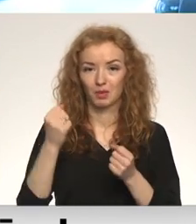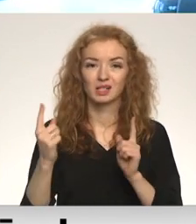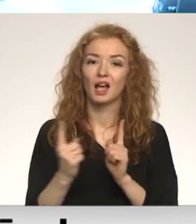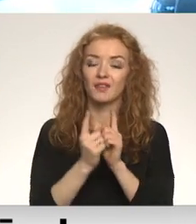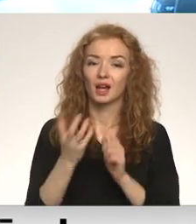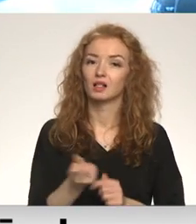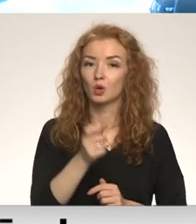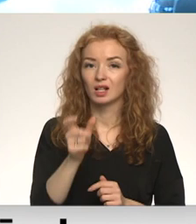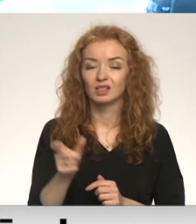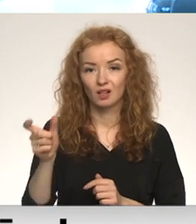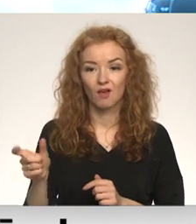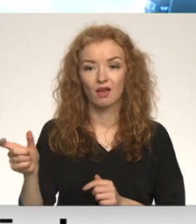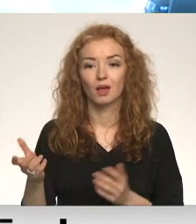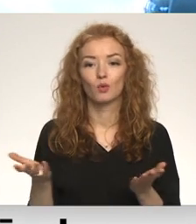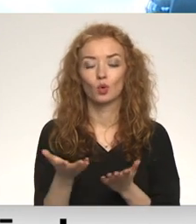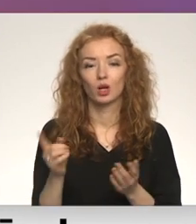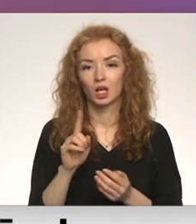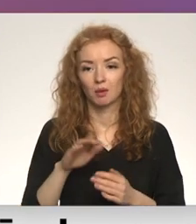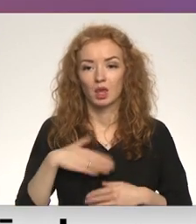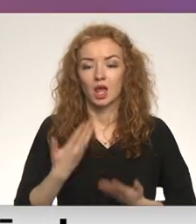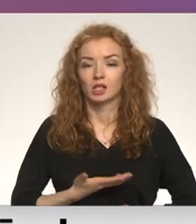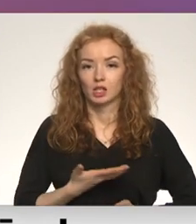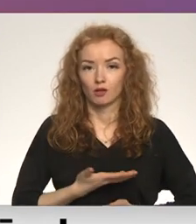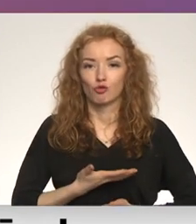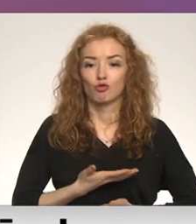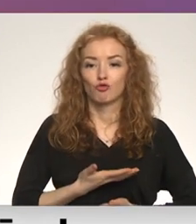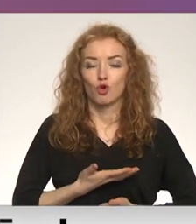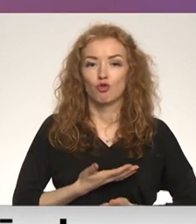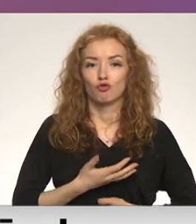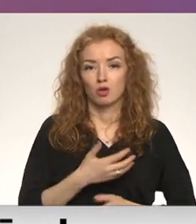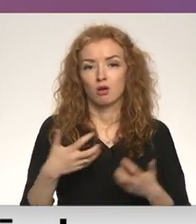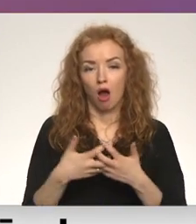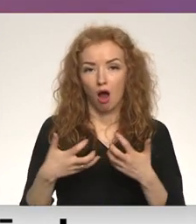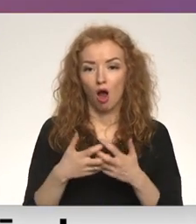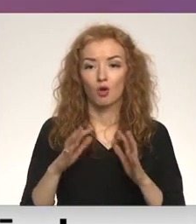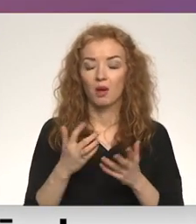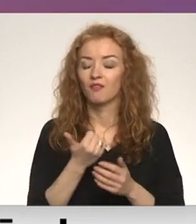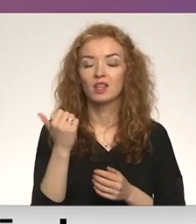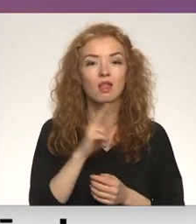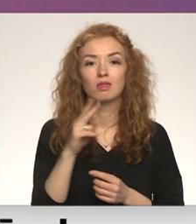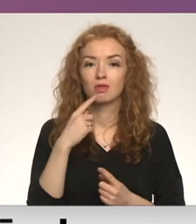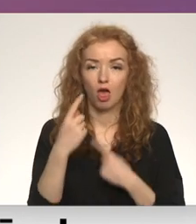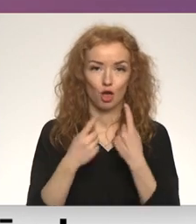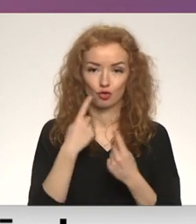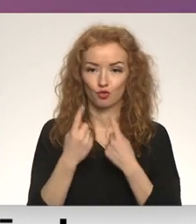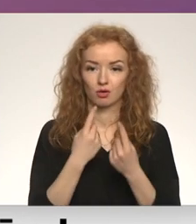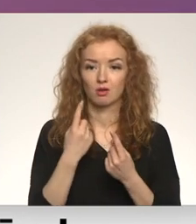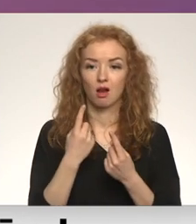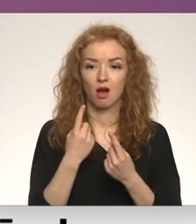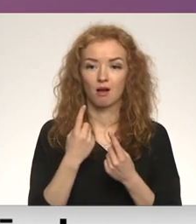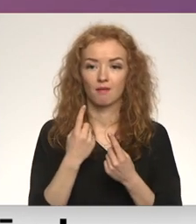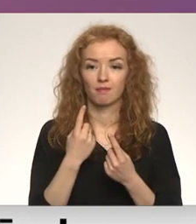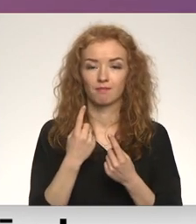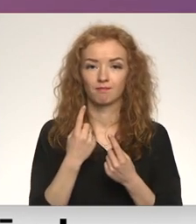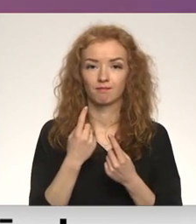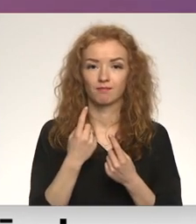ar cilvēkiem, kuri ir piedzīvojuši militāro operāciju, bet viņi nerunā par militāro operāciju, viņi runā